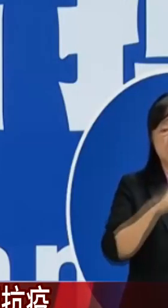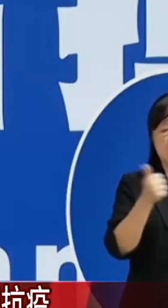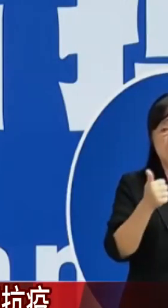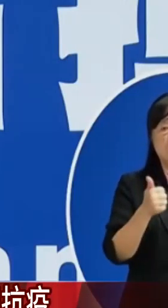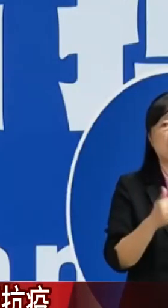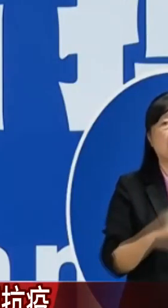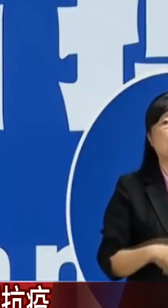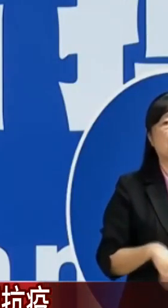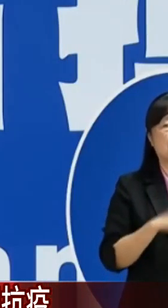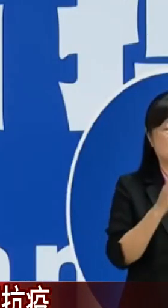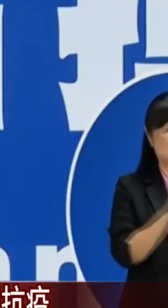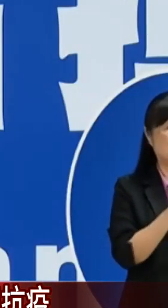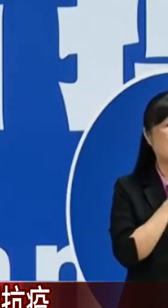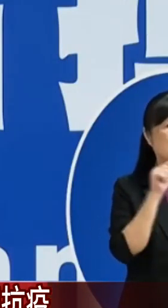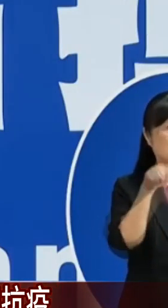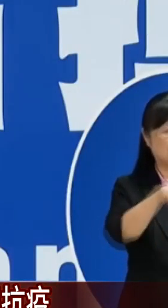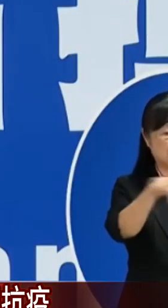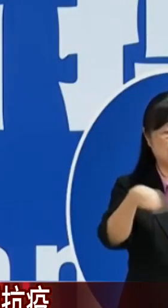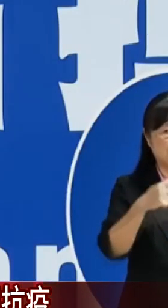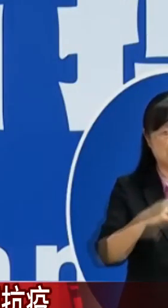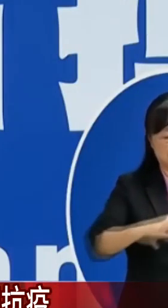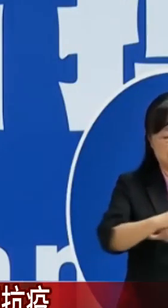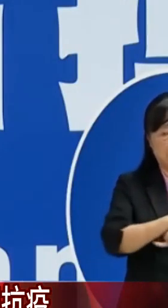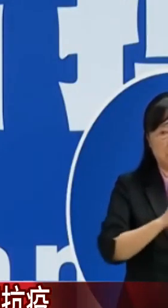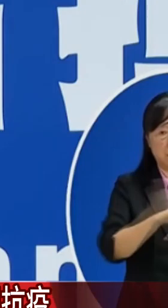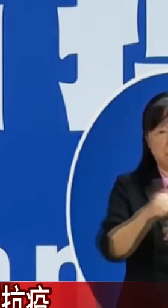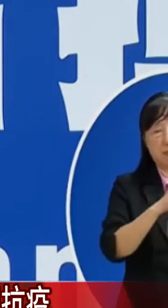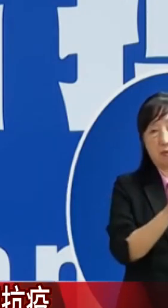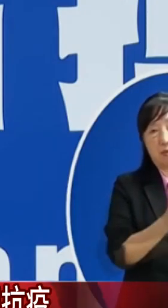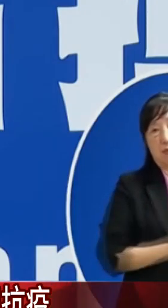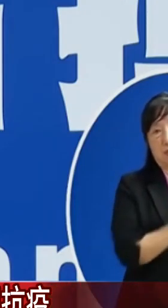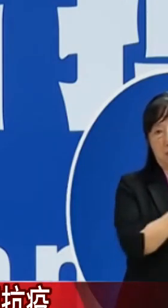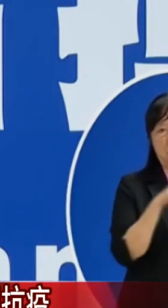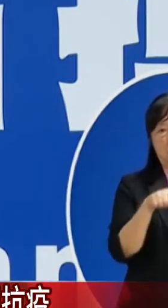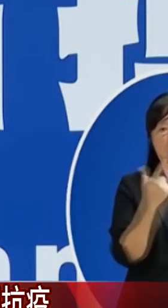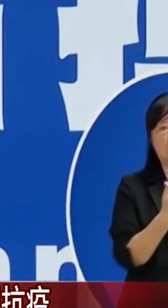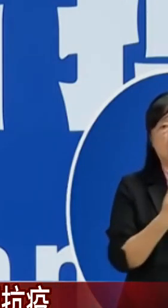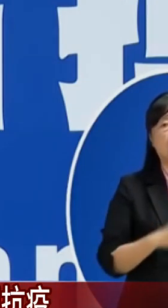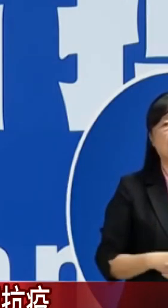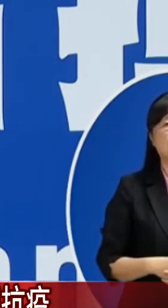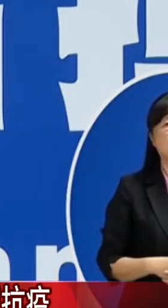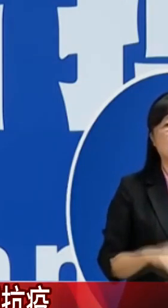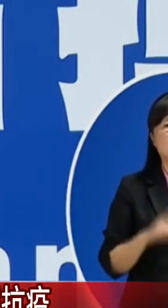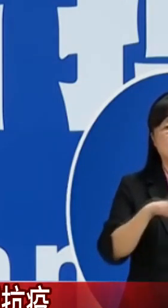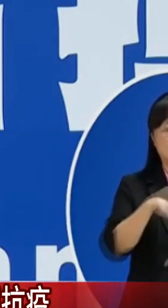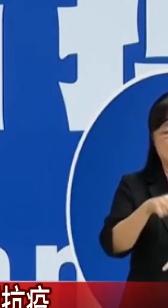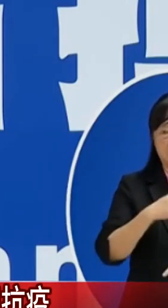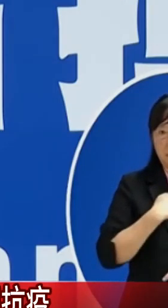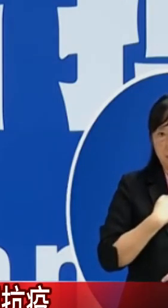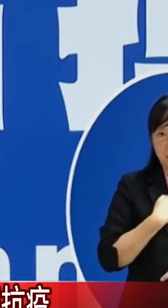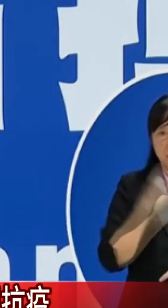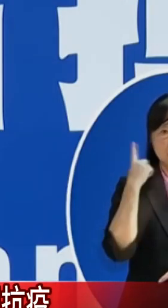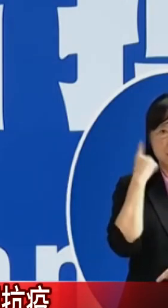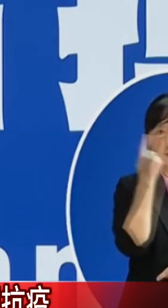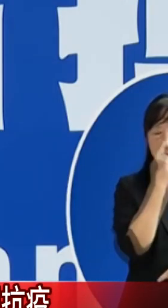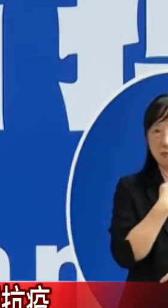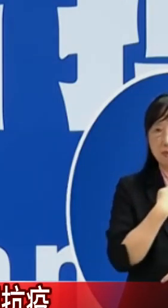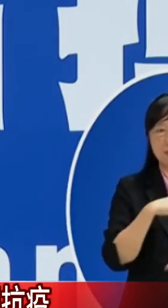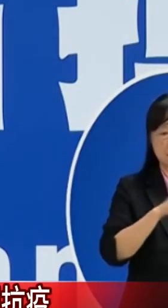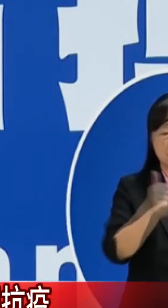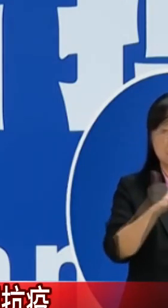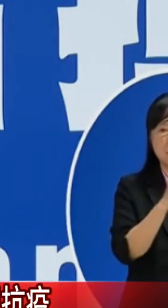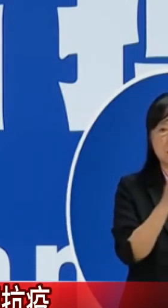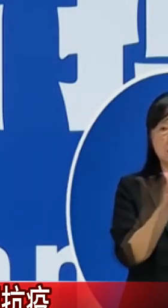师，而且都是基层的诊所医师来相挺。那因为我们知道耳鼻喉医师长期就照